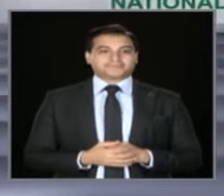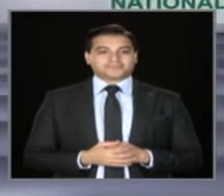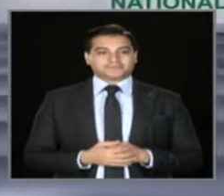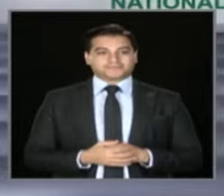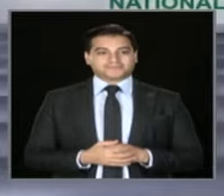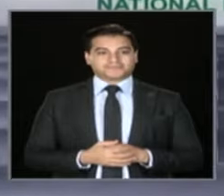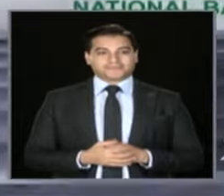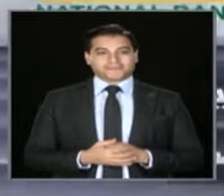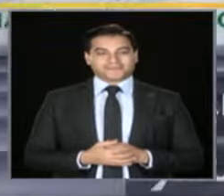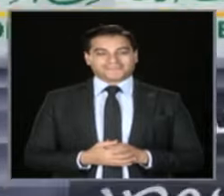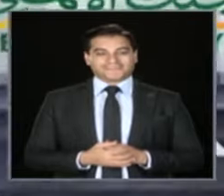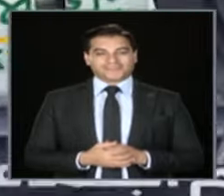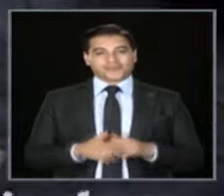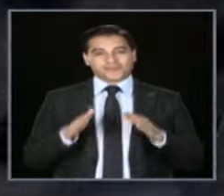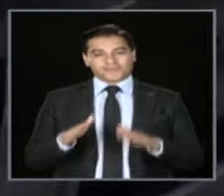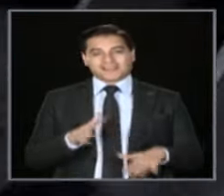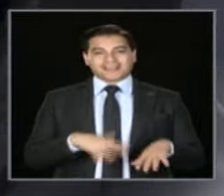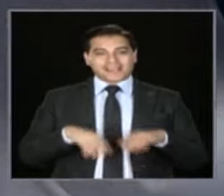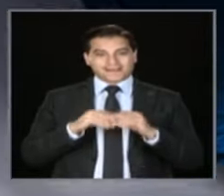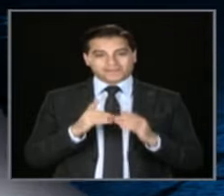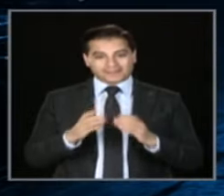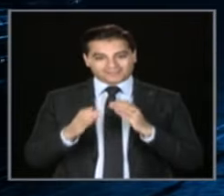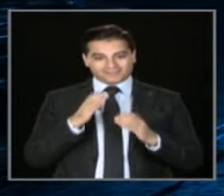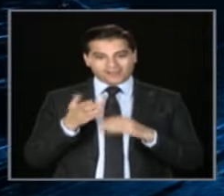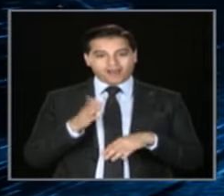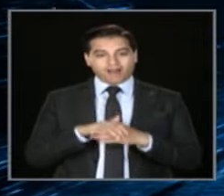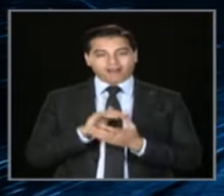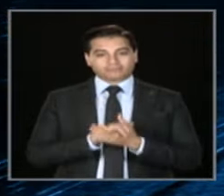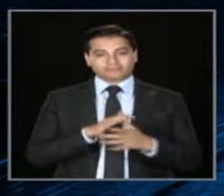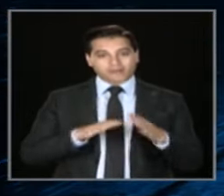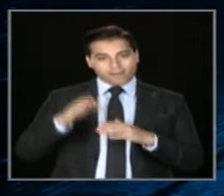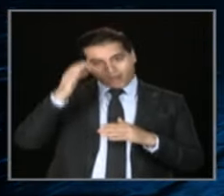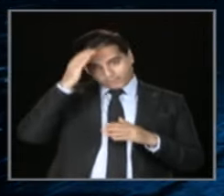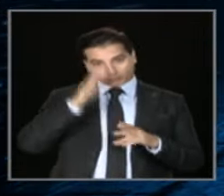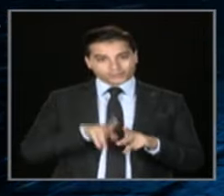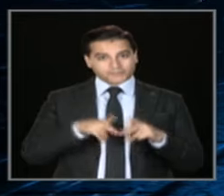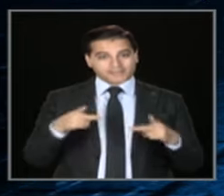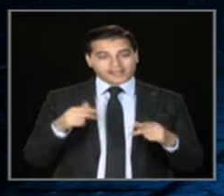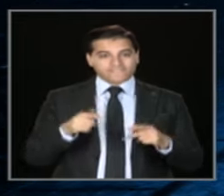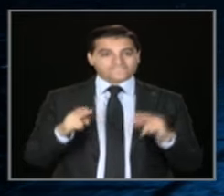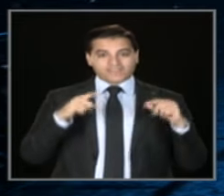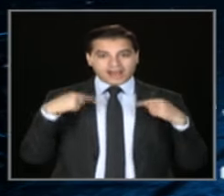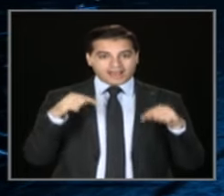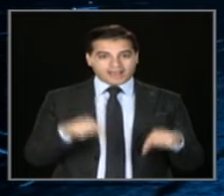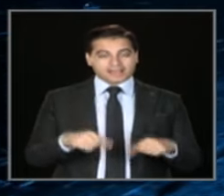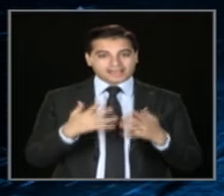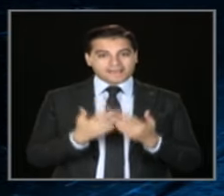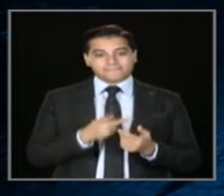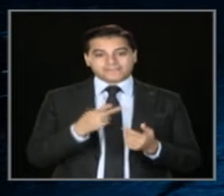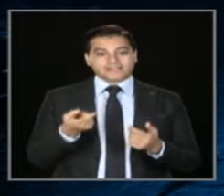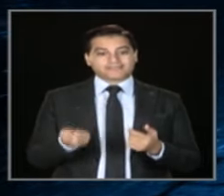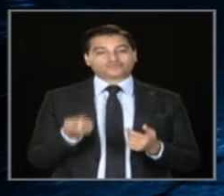المقدمه وبكده يبقى اجمالي النقط اللي حصل عليها اصحابنا العباقره قادرون باختلاف في حلقه النهارده